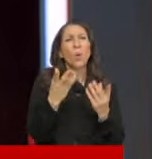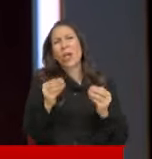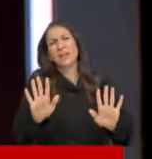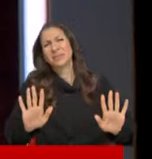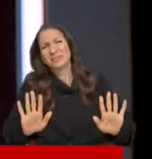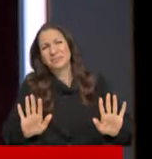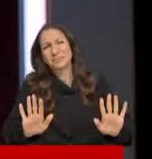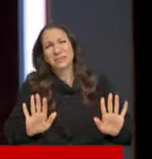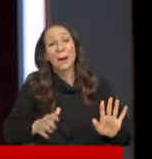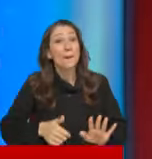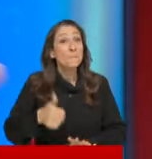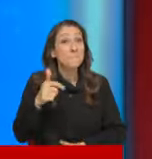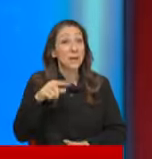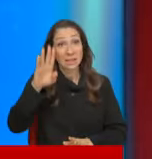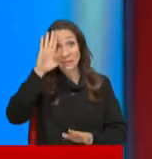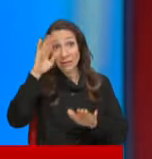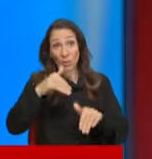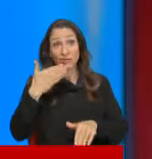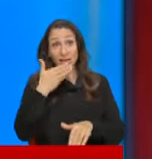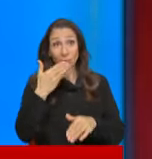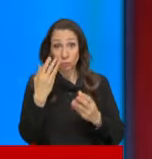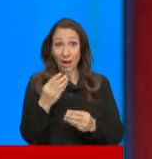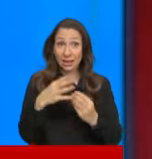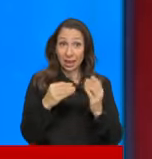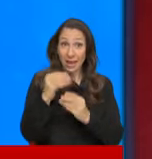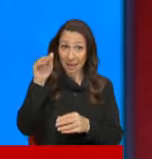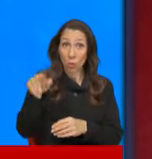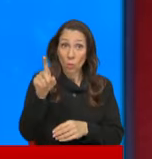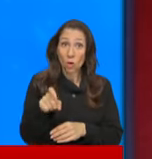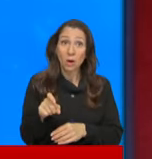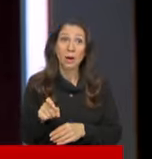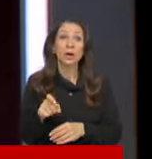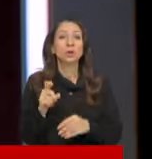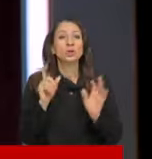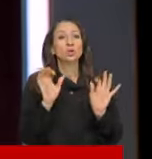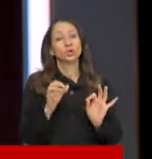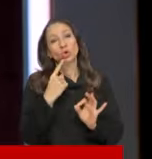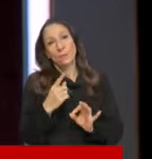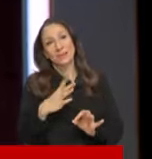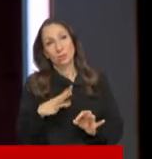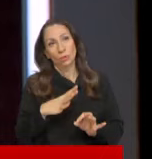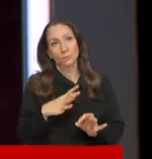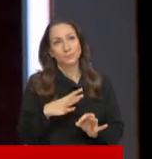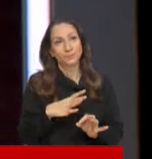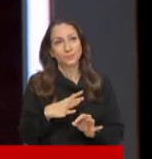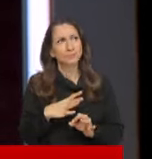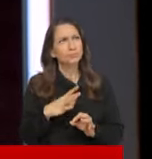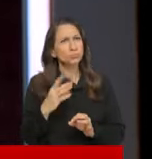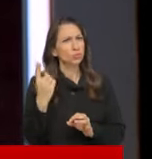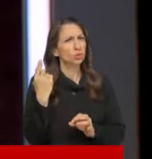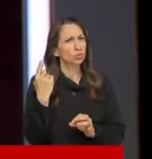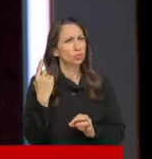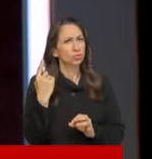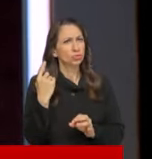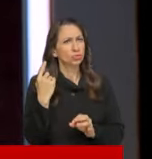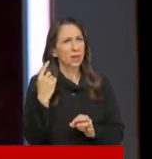Eee bakanlar İstanbul'dan fırsat bulup Adana'ya geliyorlar mı Şimdi şunu söyleyeyim Eee dün